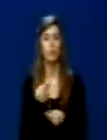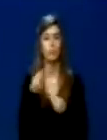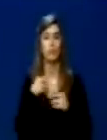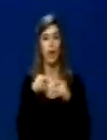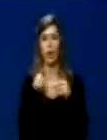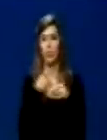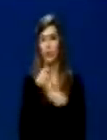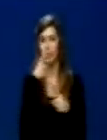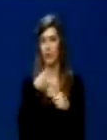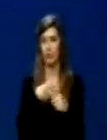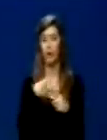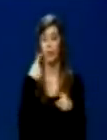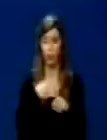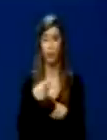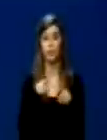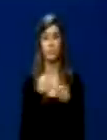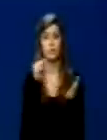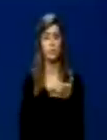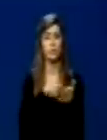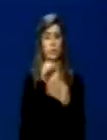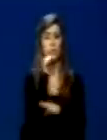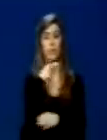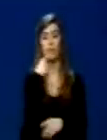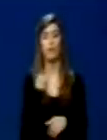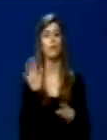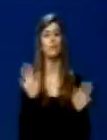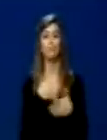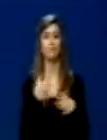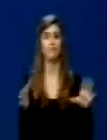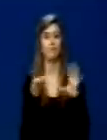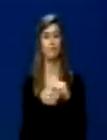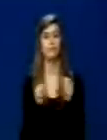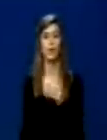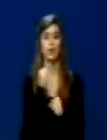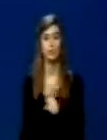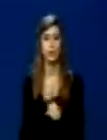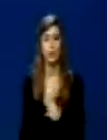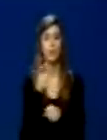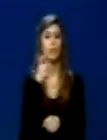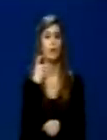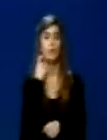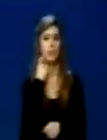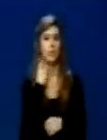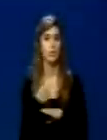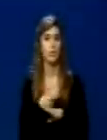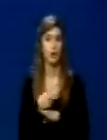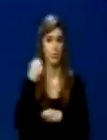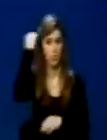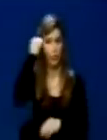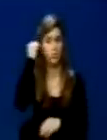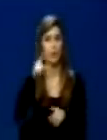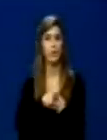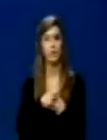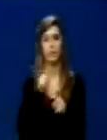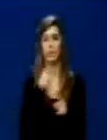auditori. Pashtu thuhet në raport që AKP-ja nuk ka mundur të krijojë marrëdhënie të duhura për bashkëpunim me Bankën Qendrore të Kosovës, që e ka një